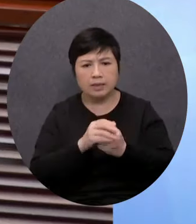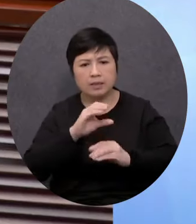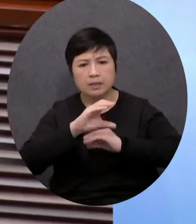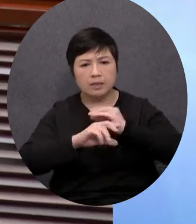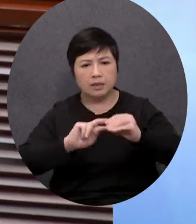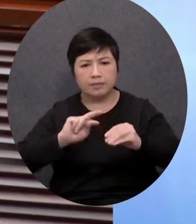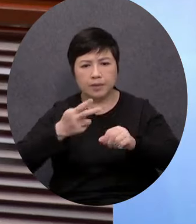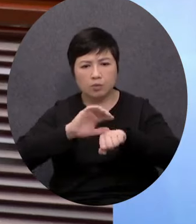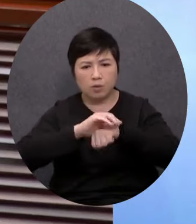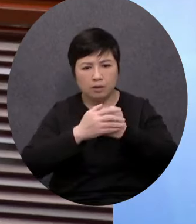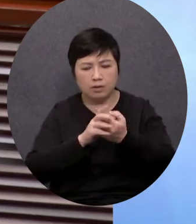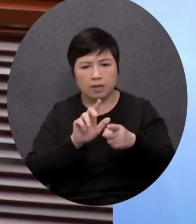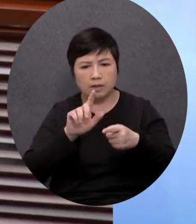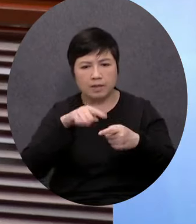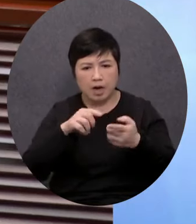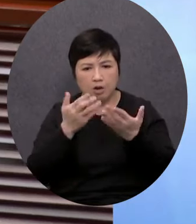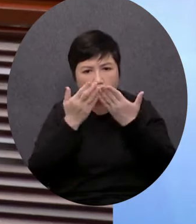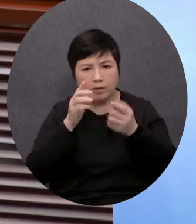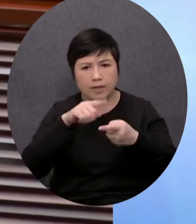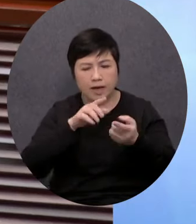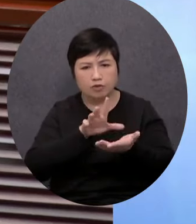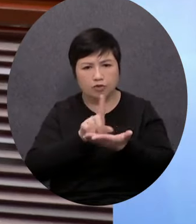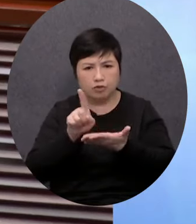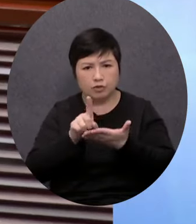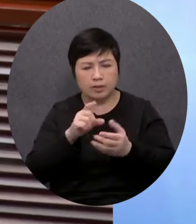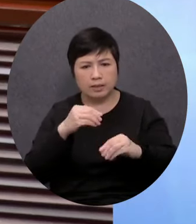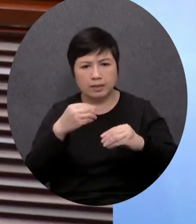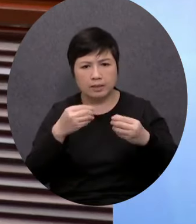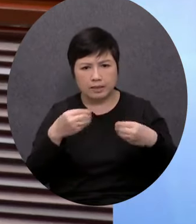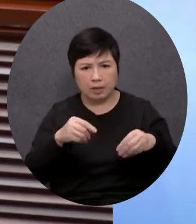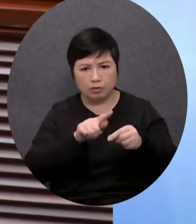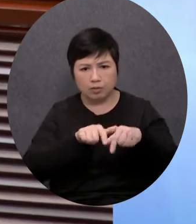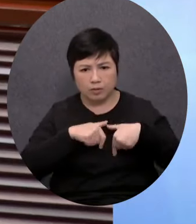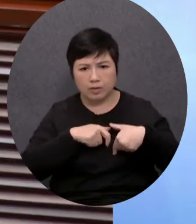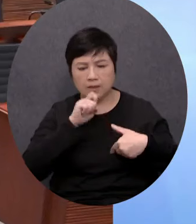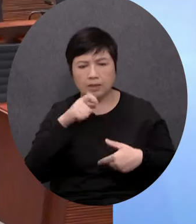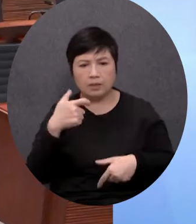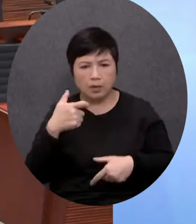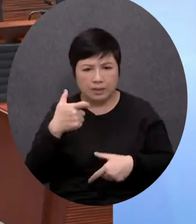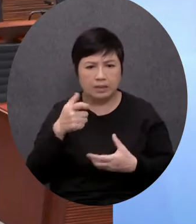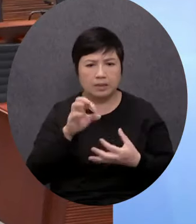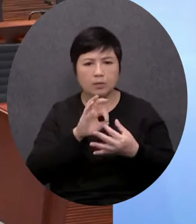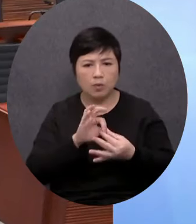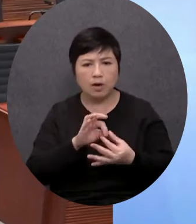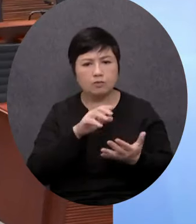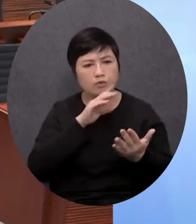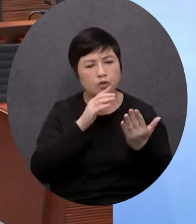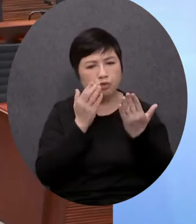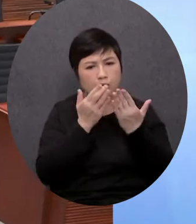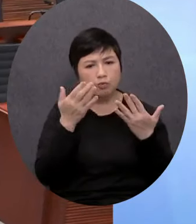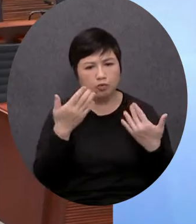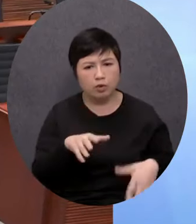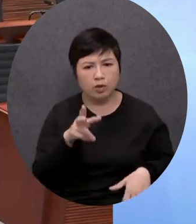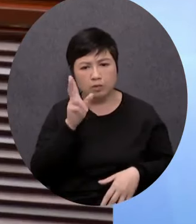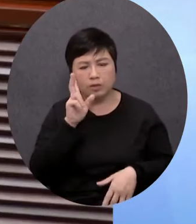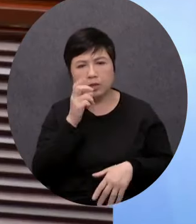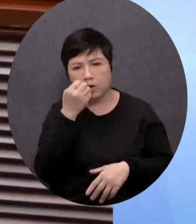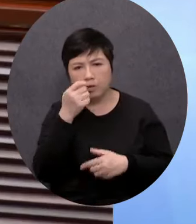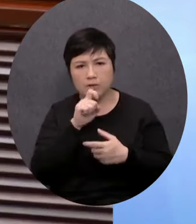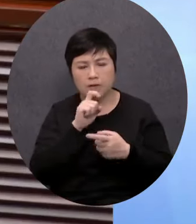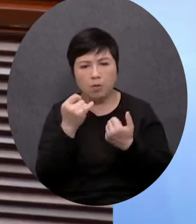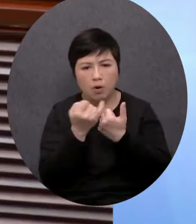際專上教育樞紐咧，一定係涉及一個嘅即係金錢啦。如果佢讀完書之後甚至好似香港有啲學生